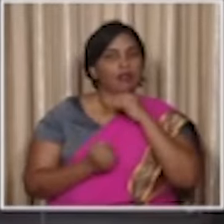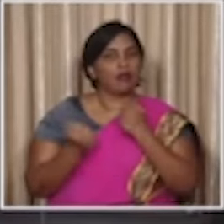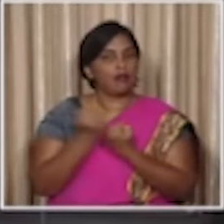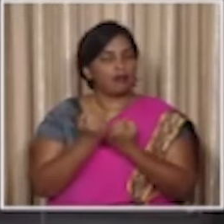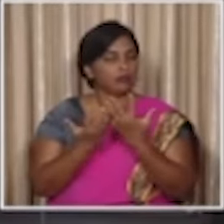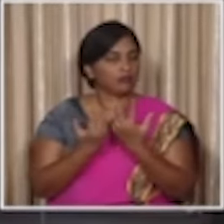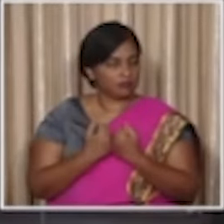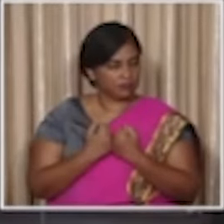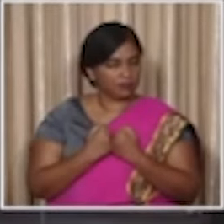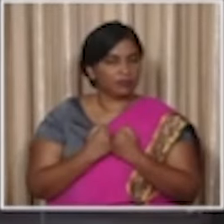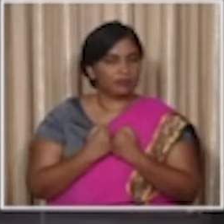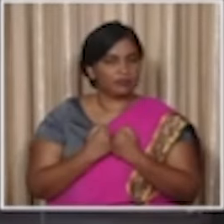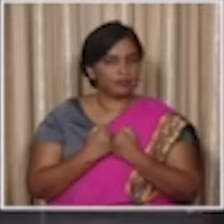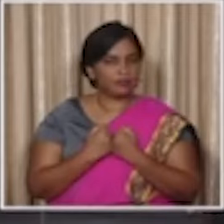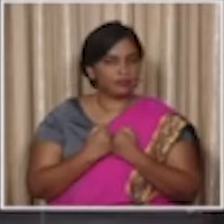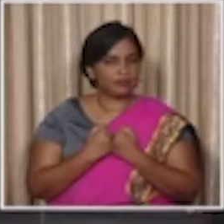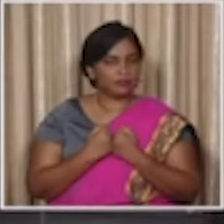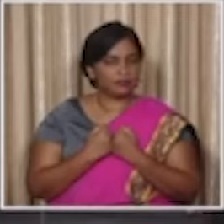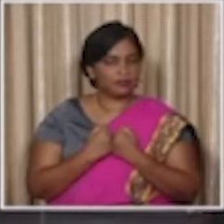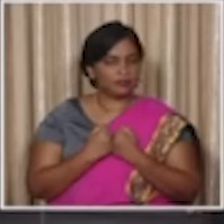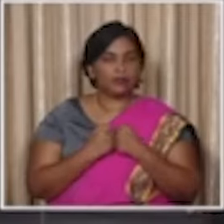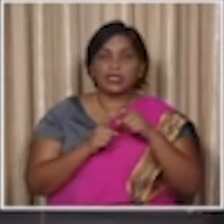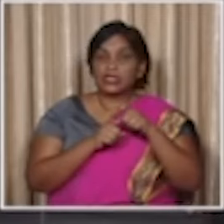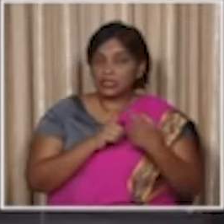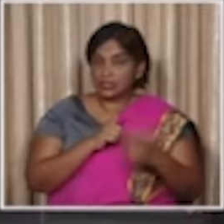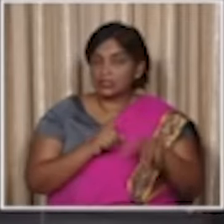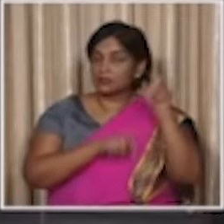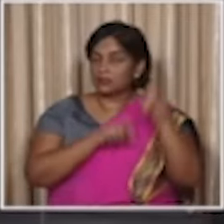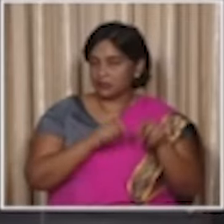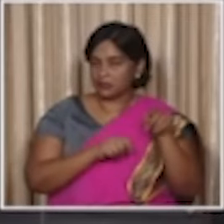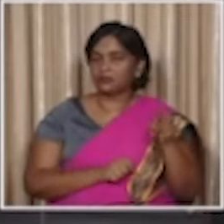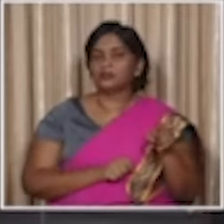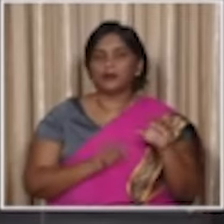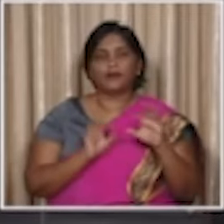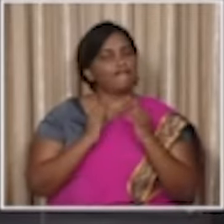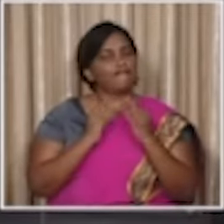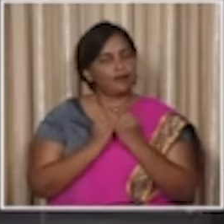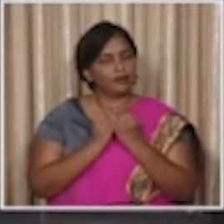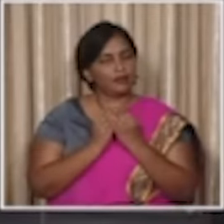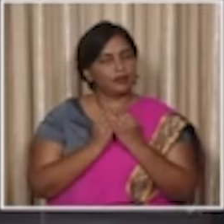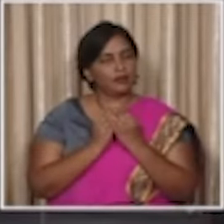ලබන ඒ කියන්නේ ආබාධිත ප්‍රජාව පවුල්